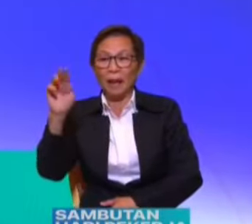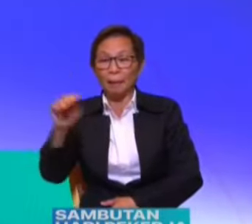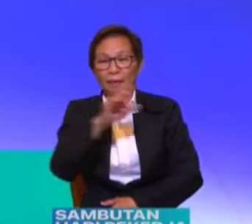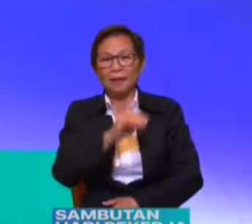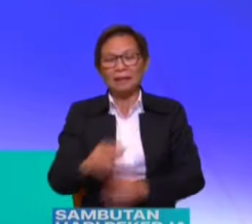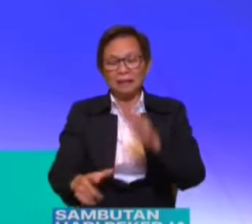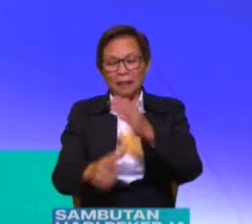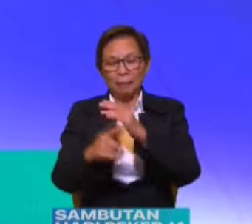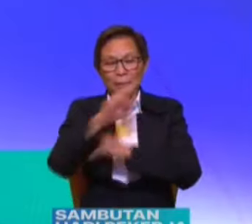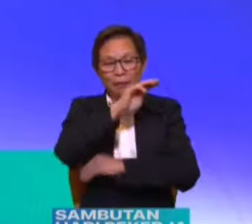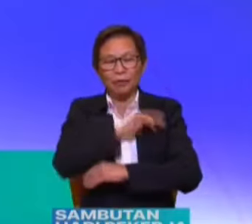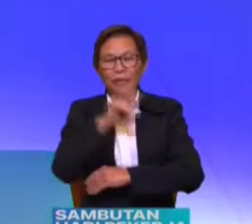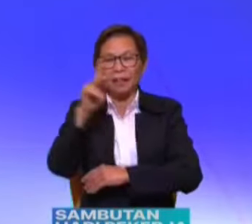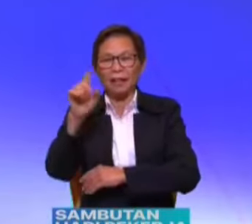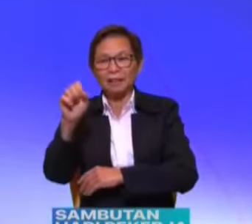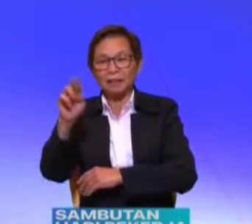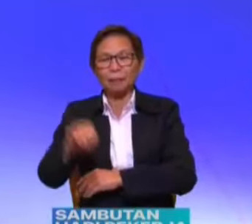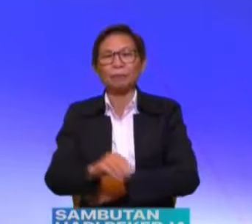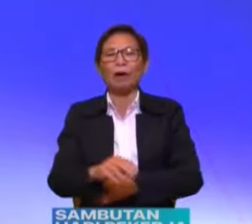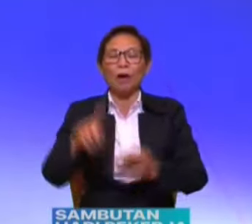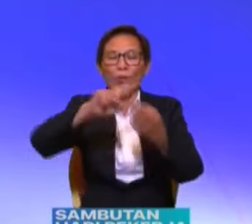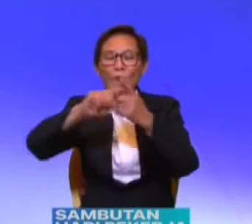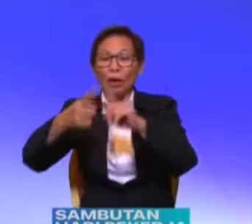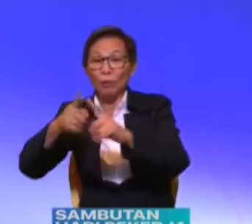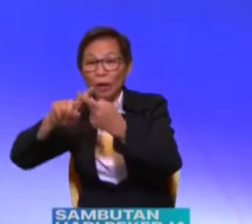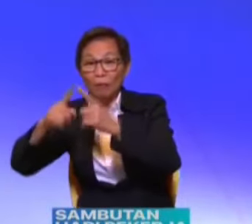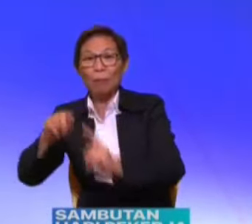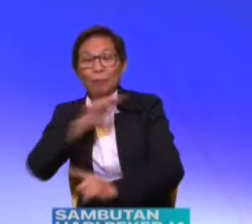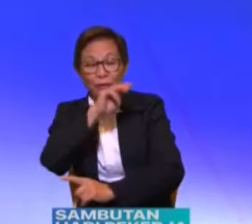rakan-rakan menteri, saya nak tahu